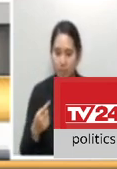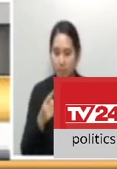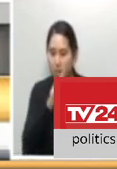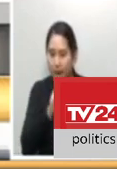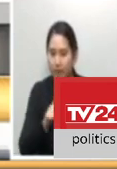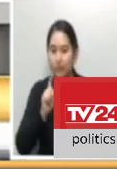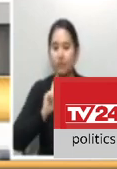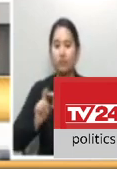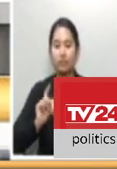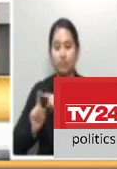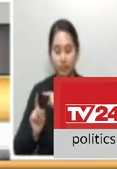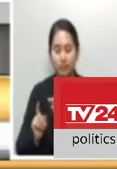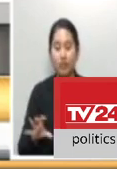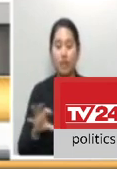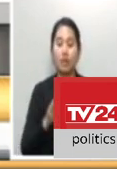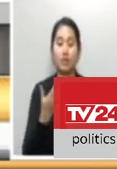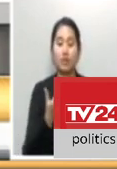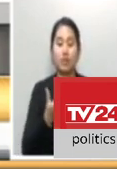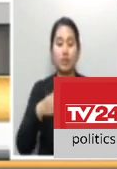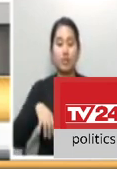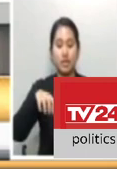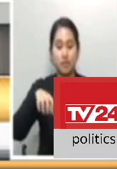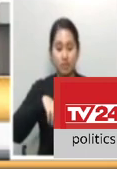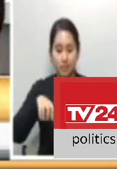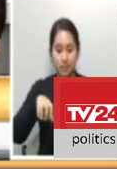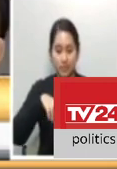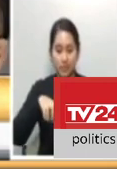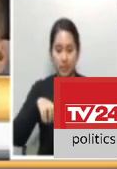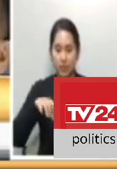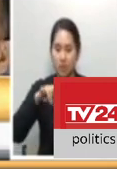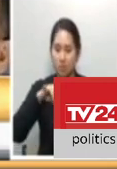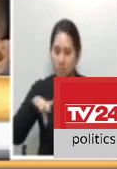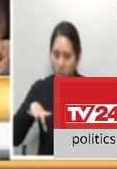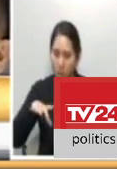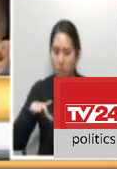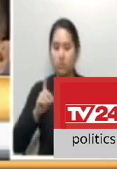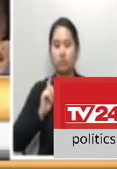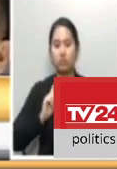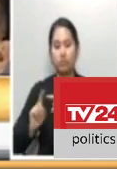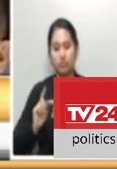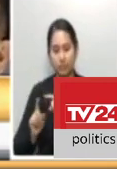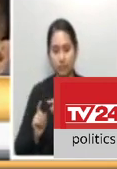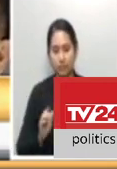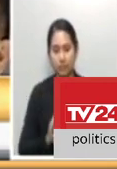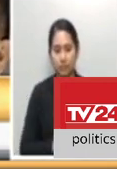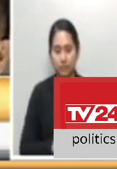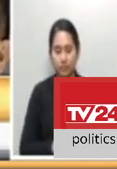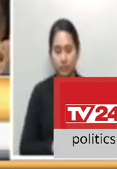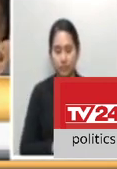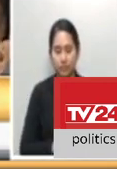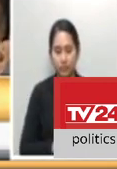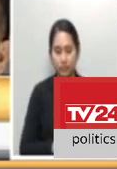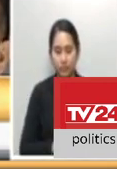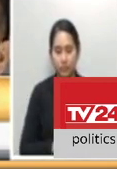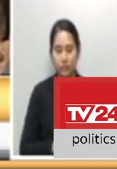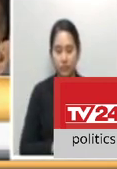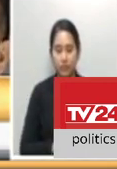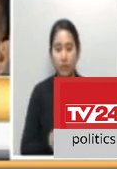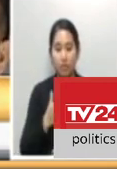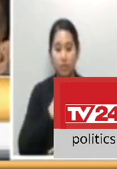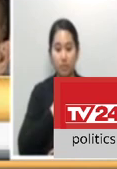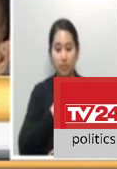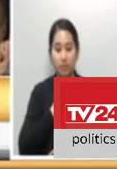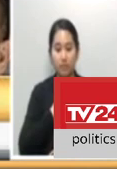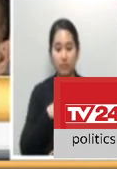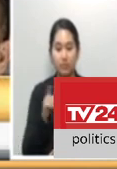ที่ไม่ค่อยที่จะตรงกับสิ่งที่ควรจะต้องทำนะครับส่วนในตัวผมเนี่ยนะ